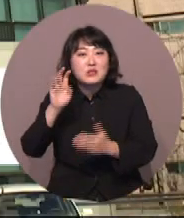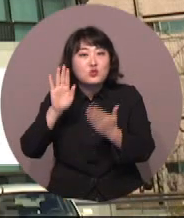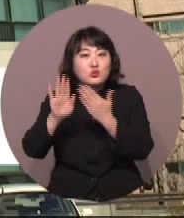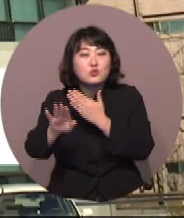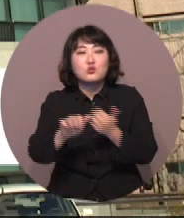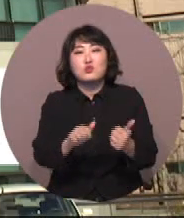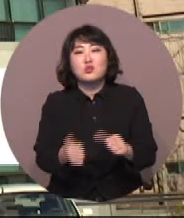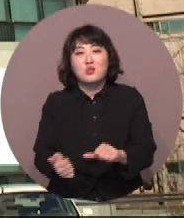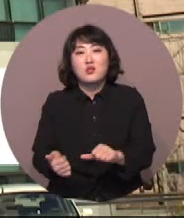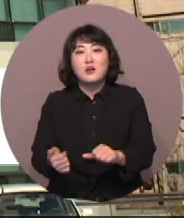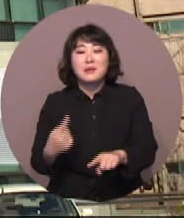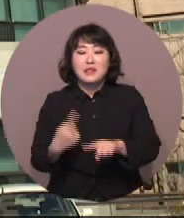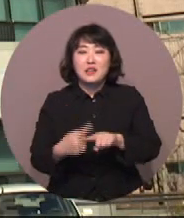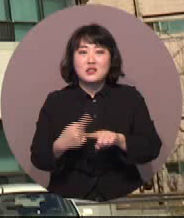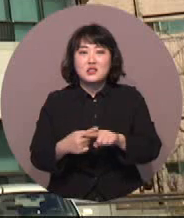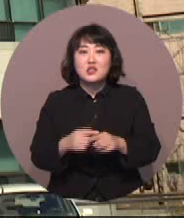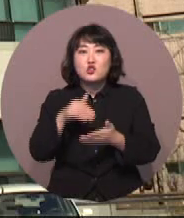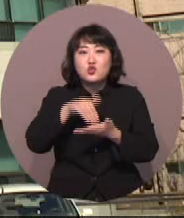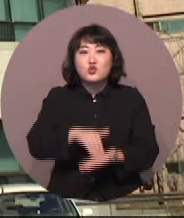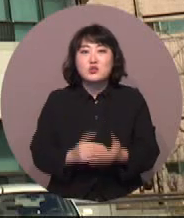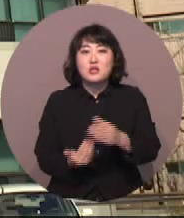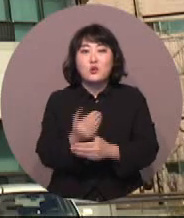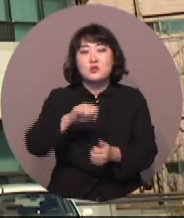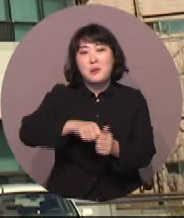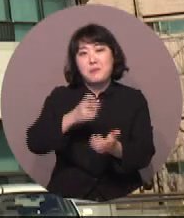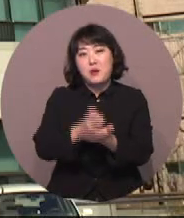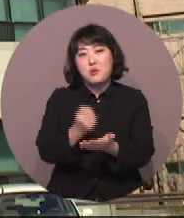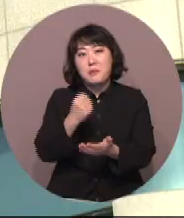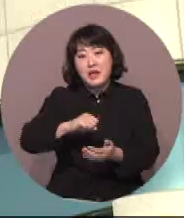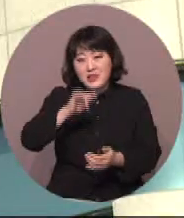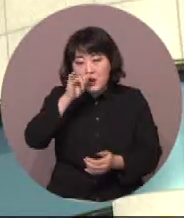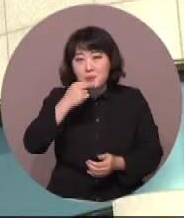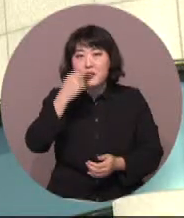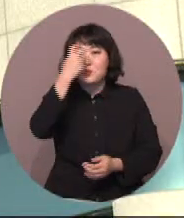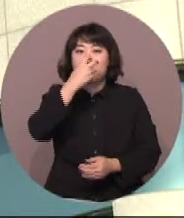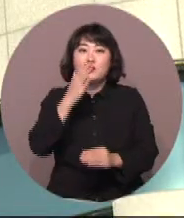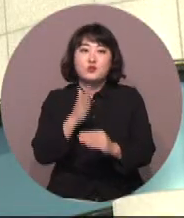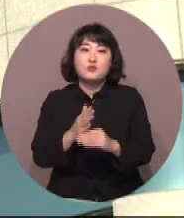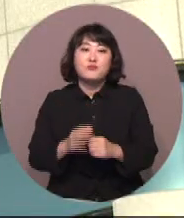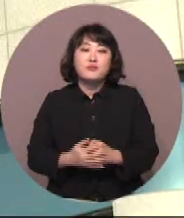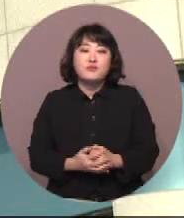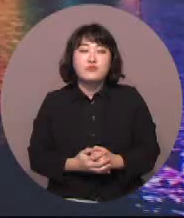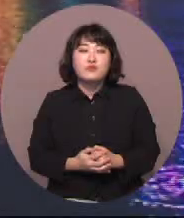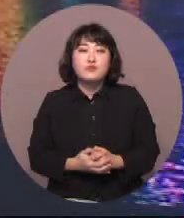숨져 역시 중 대제의 처벌법 위반 여부 등을 조사하고 있습니다